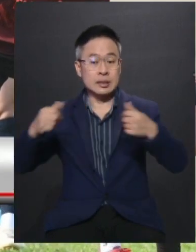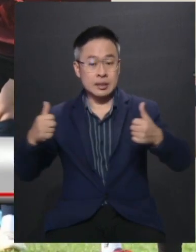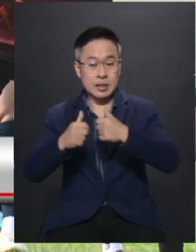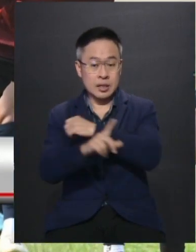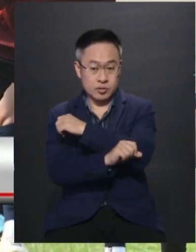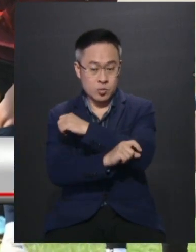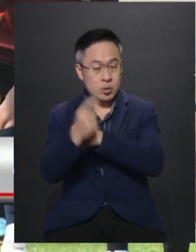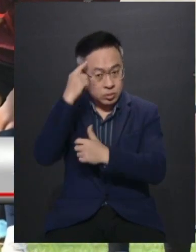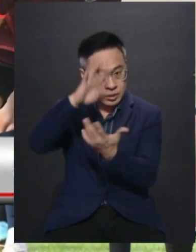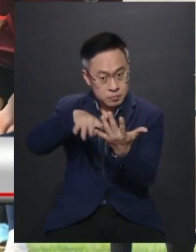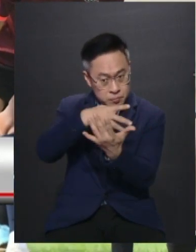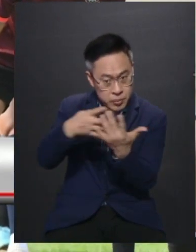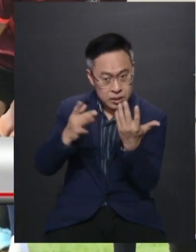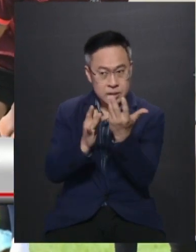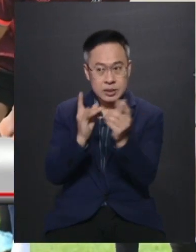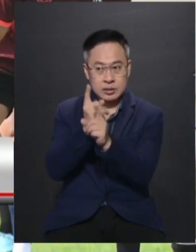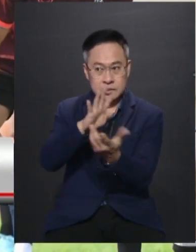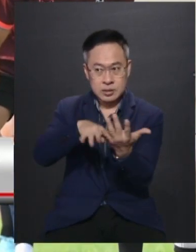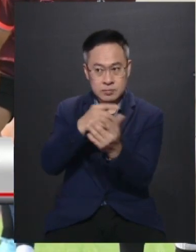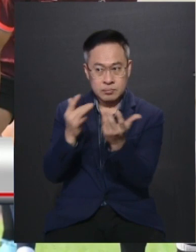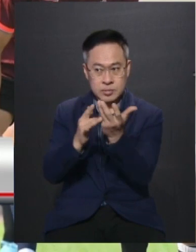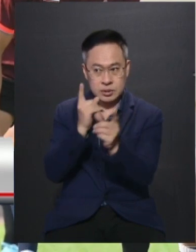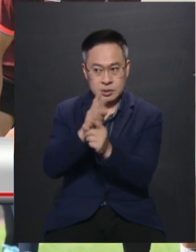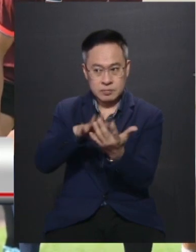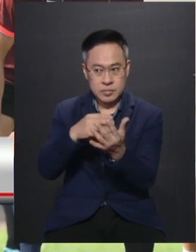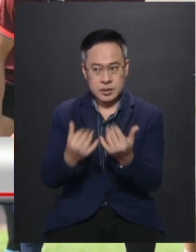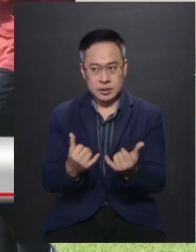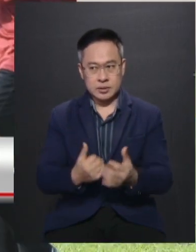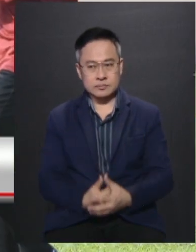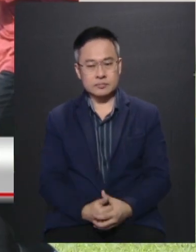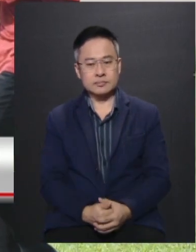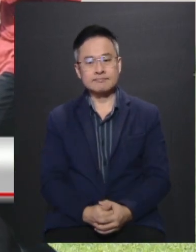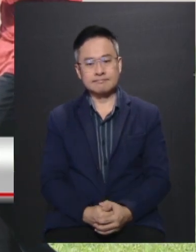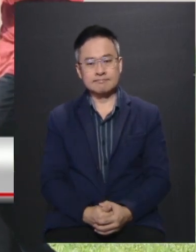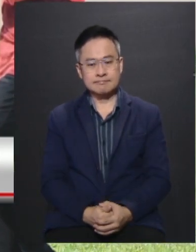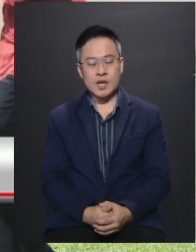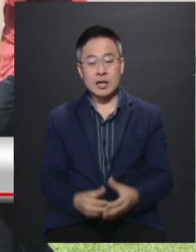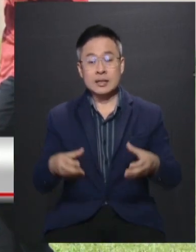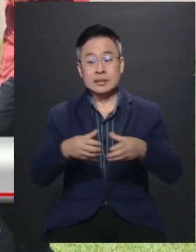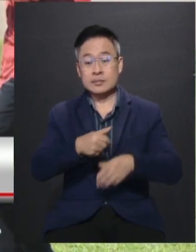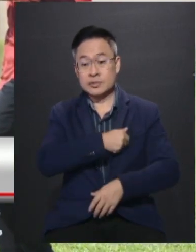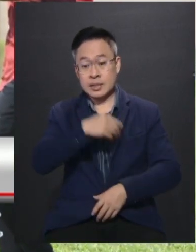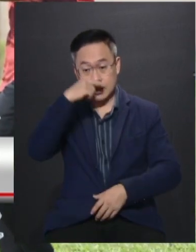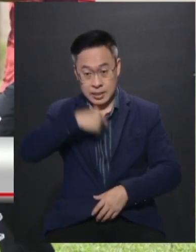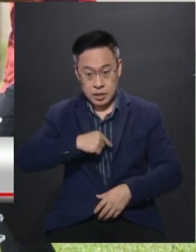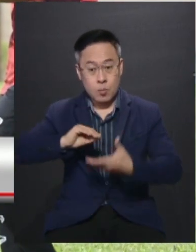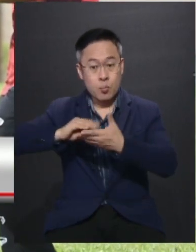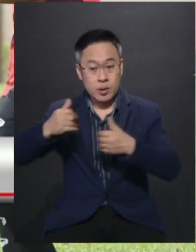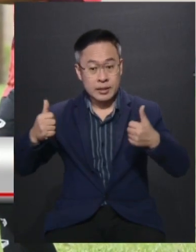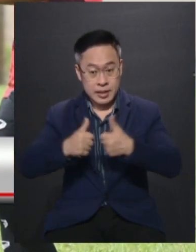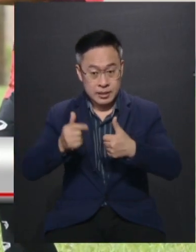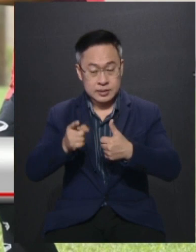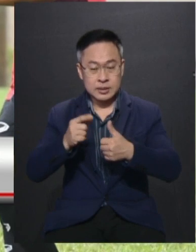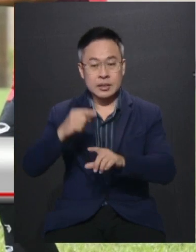ในแท็กติกของเราและเชื่อว่าเราเอาชนะใครก็ได ้นี ่ทีมชาติไทยของเรานะคะจะมีโปรแกรมการแ